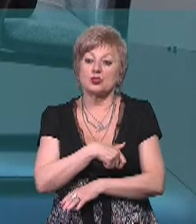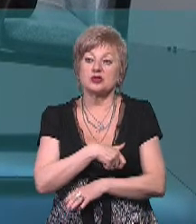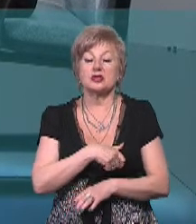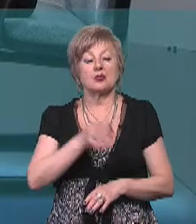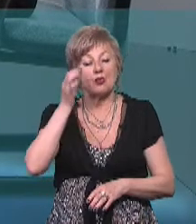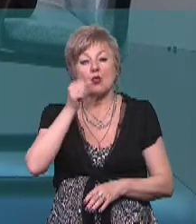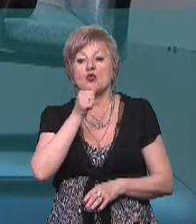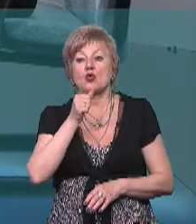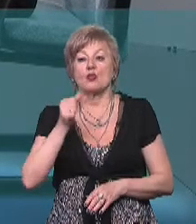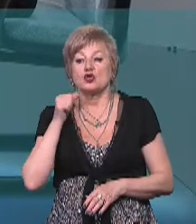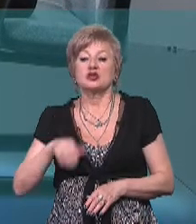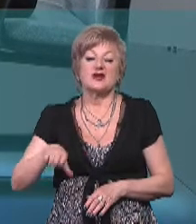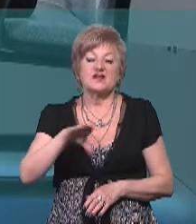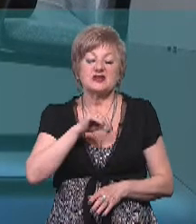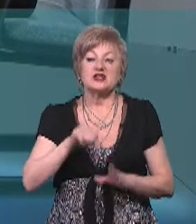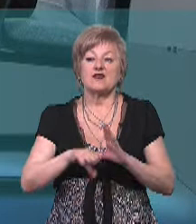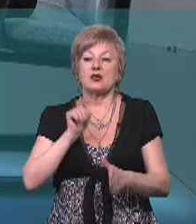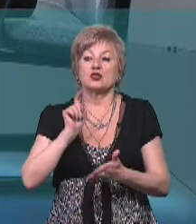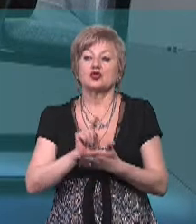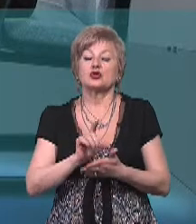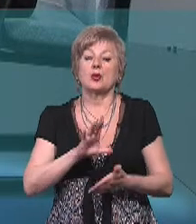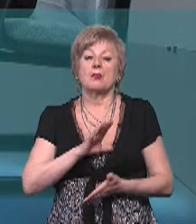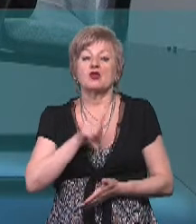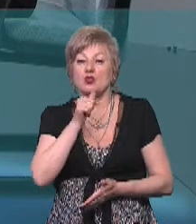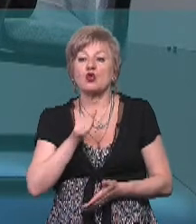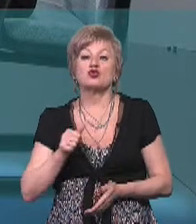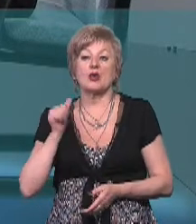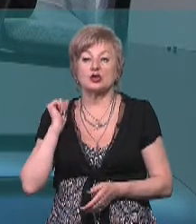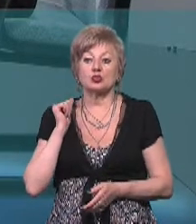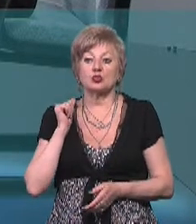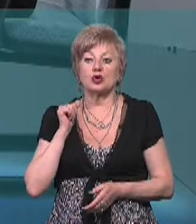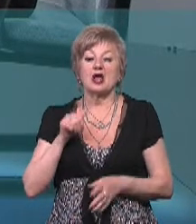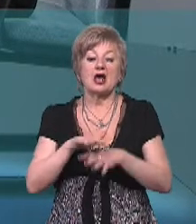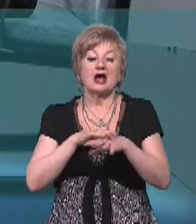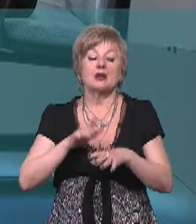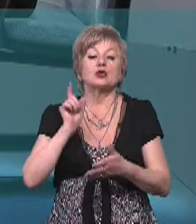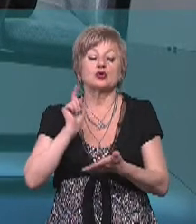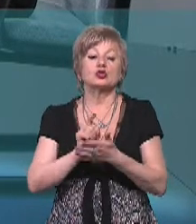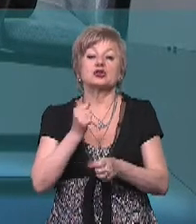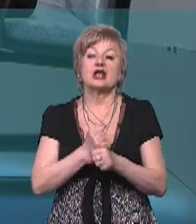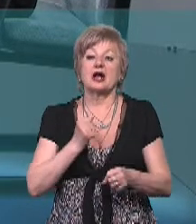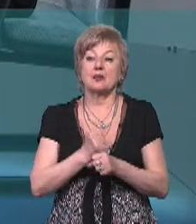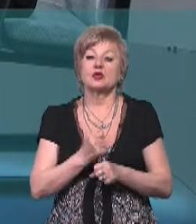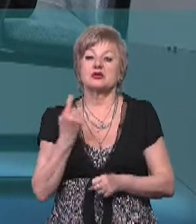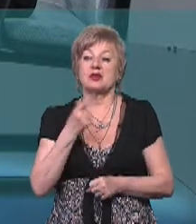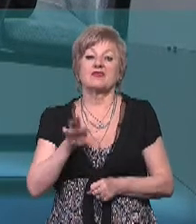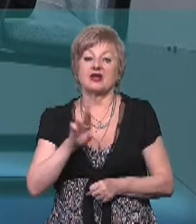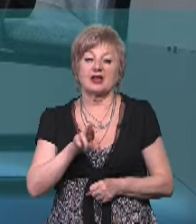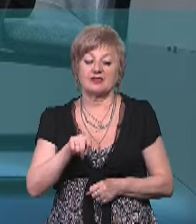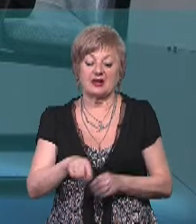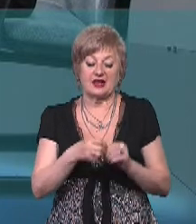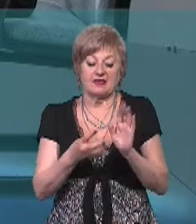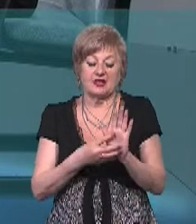минулому році ці вибори взагалі мали відбутися в минулому році. Ці громади, вони вже мали працювати з 1